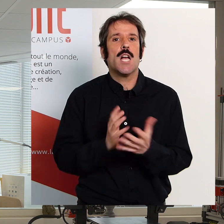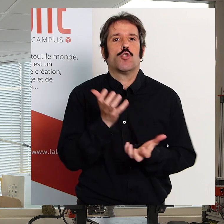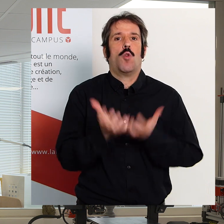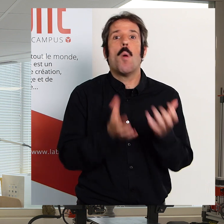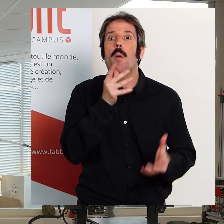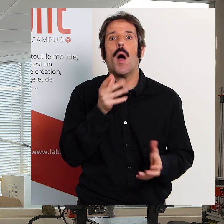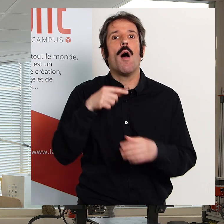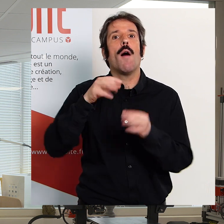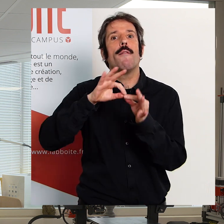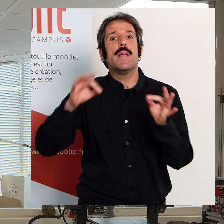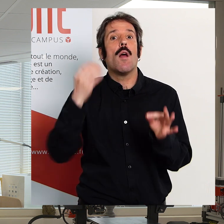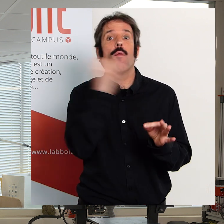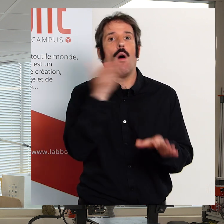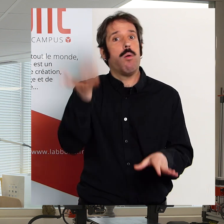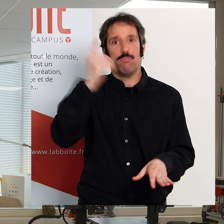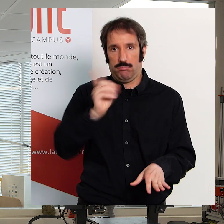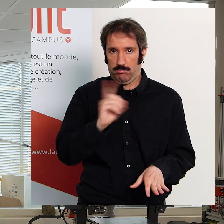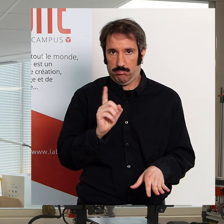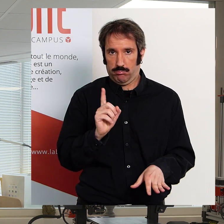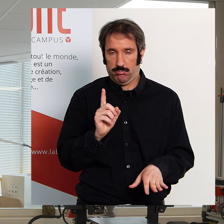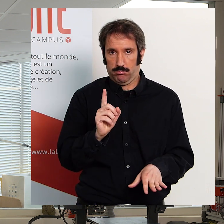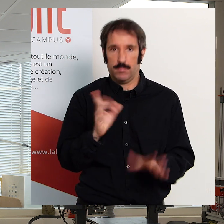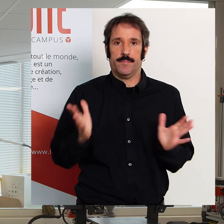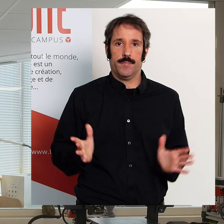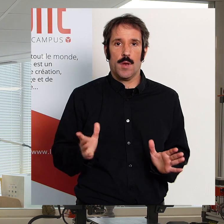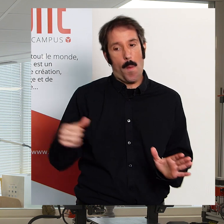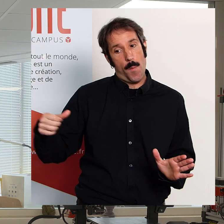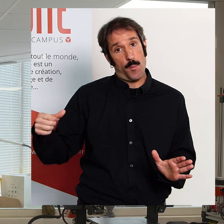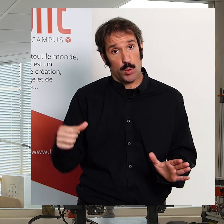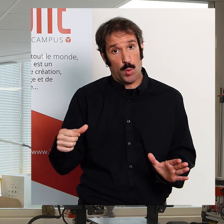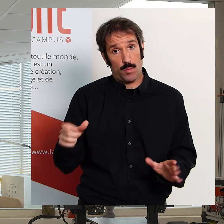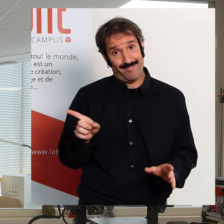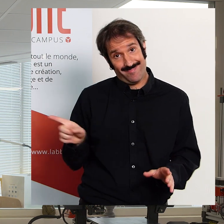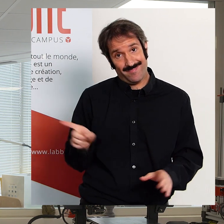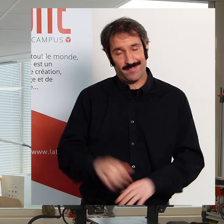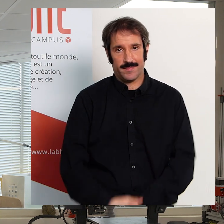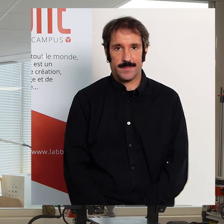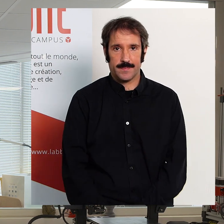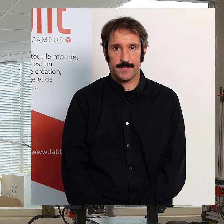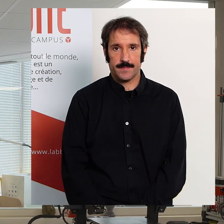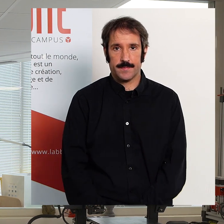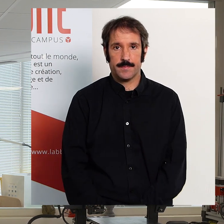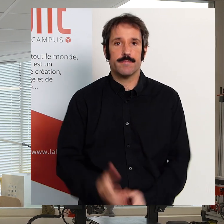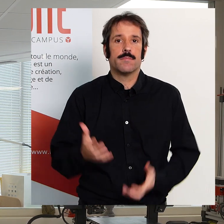en préchauffage. Vous ne pouvez pas enlever un fil à froid. Donc pour l'allumer, le bouton se trouve ici à gauche.